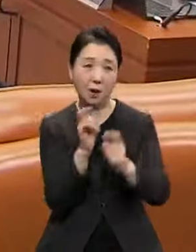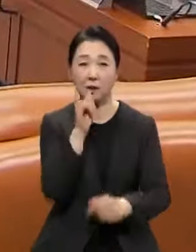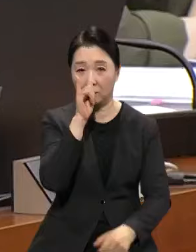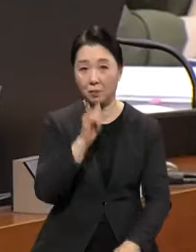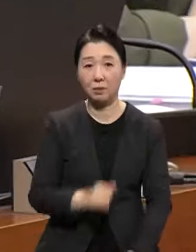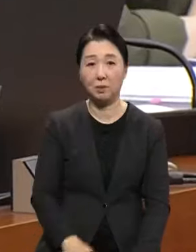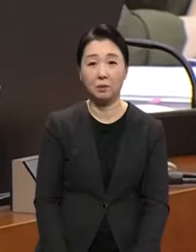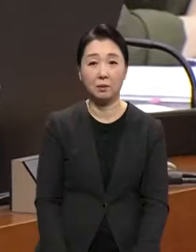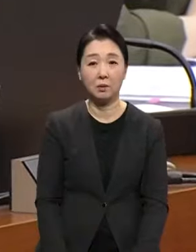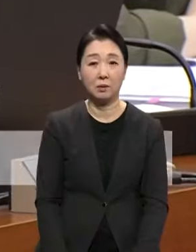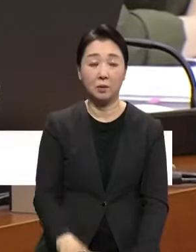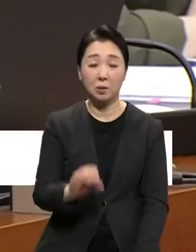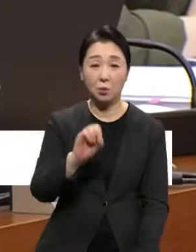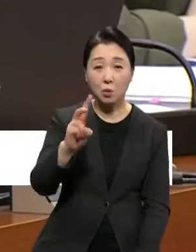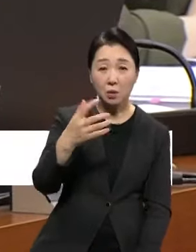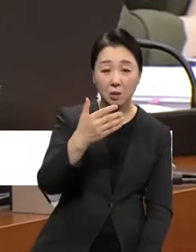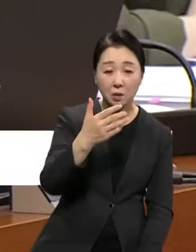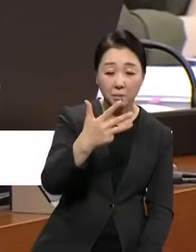벌어졌습니다.